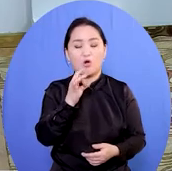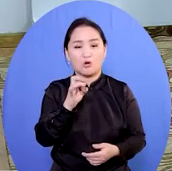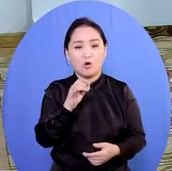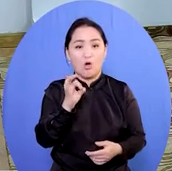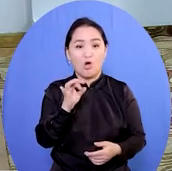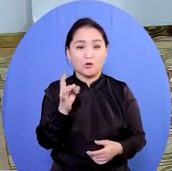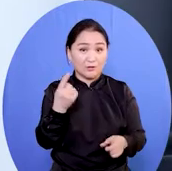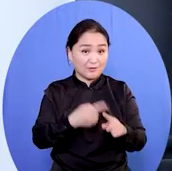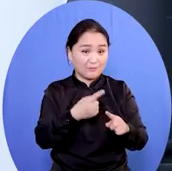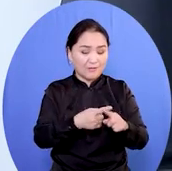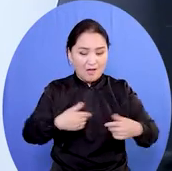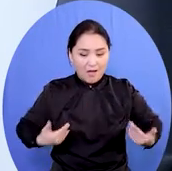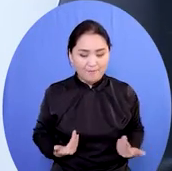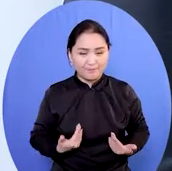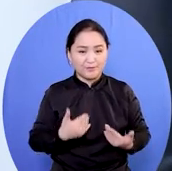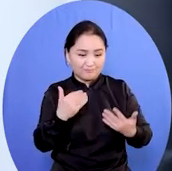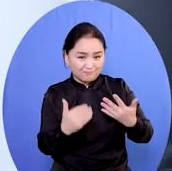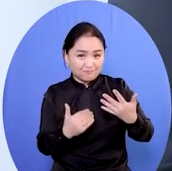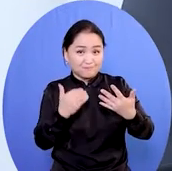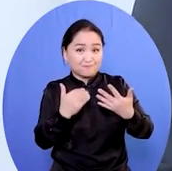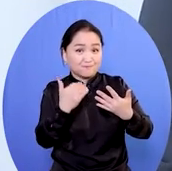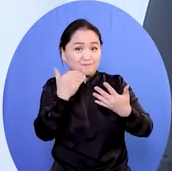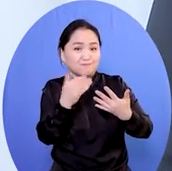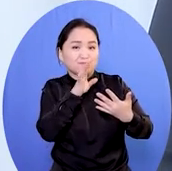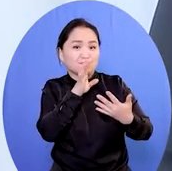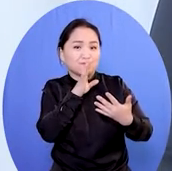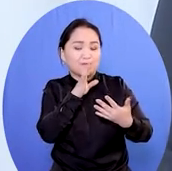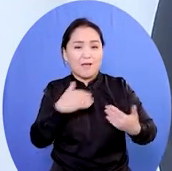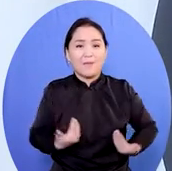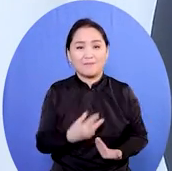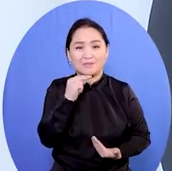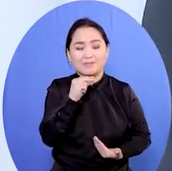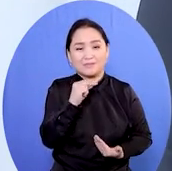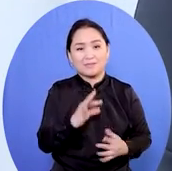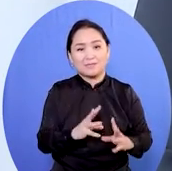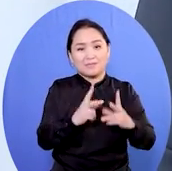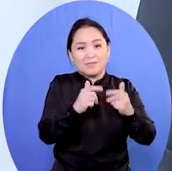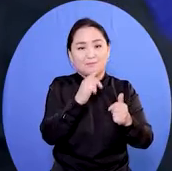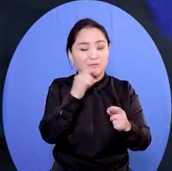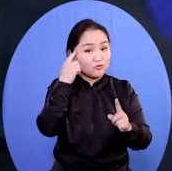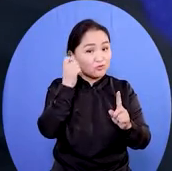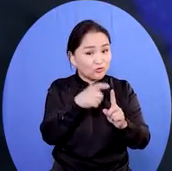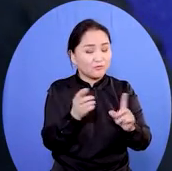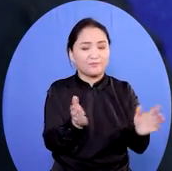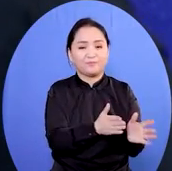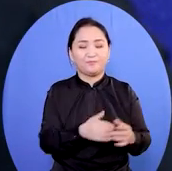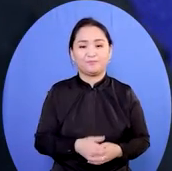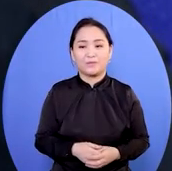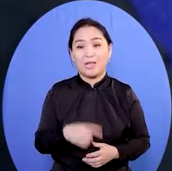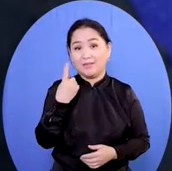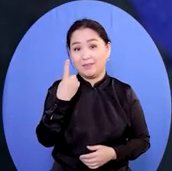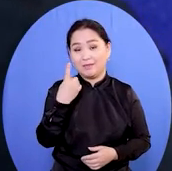орлогыг нэмэгдүүлэх тэр хүмүүсийг амьдралын төвшинг бас дэвшүүлчих амьдралын чанарыг дэвшүүлчих чиглэлээр л бид нар зориул ажиллаж байна. Тэр зөв би нэг